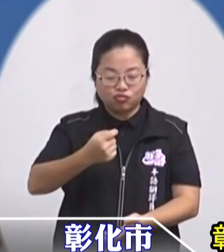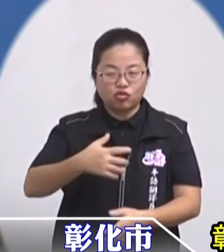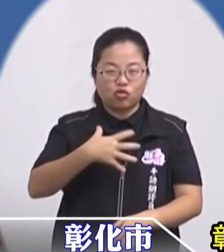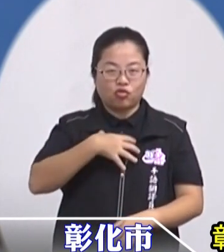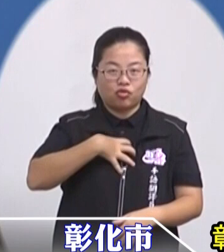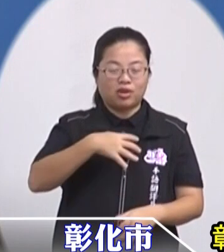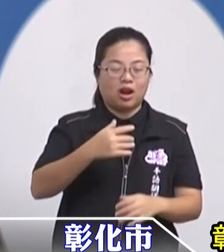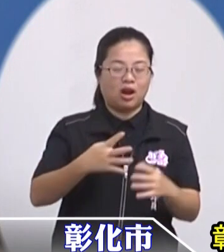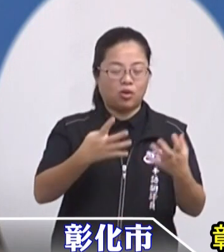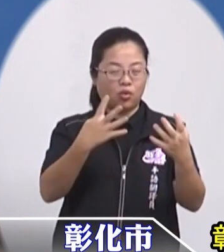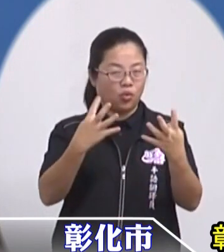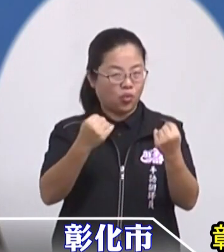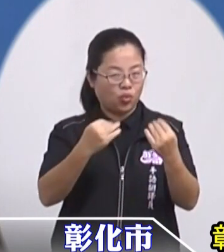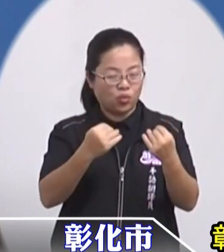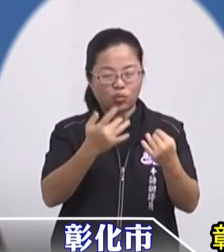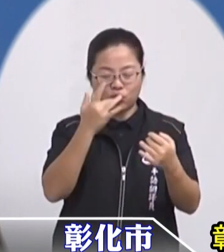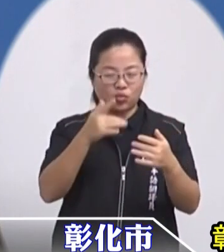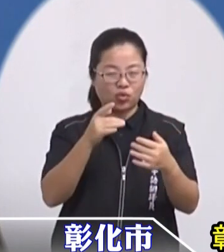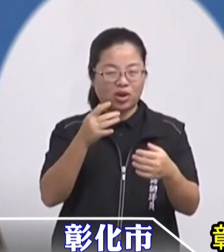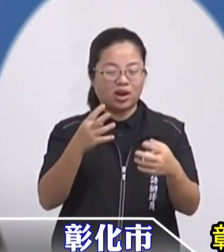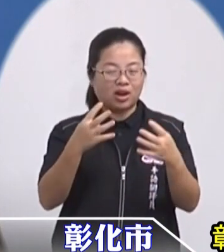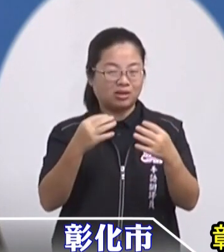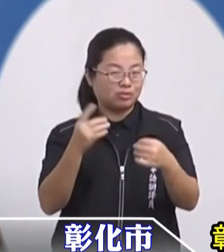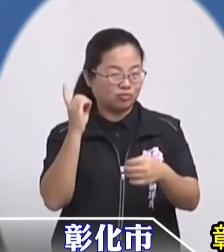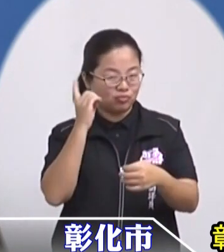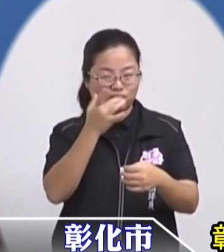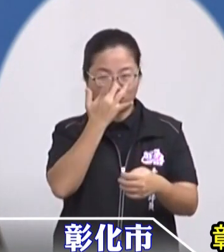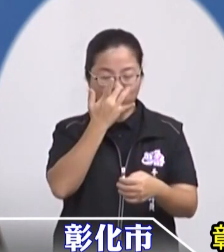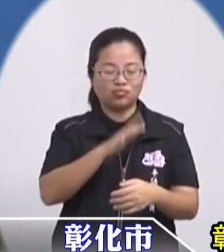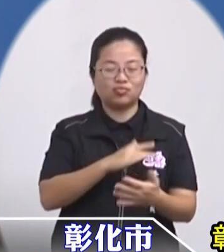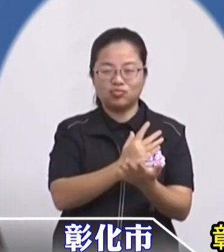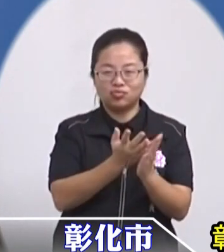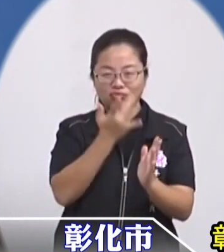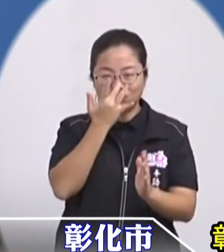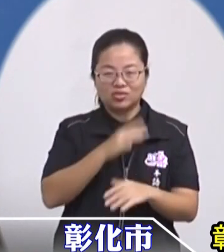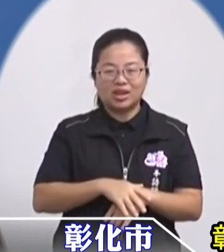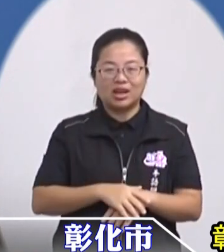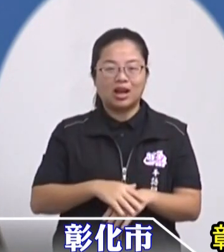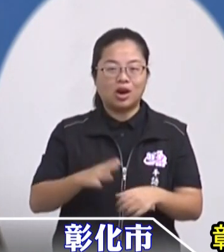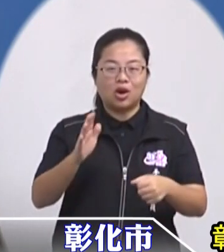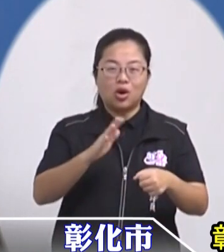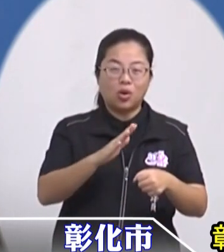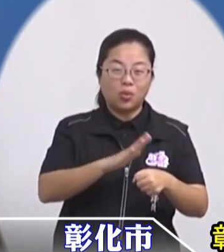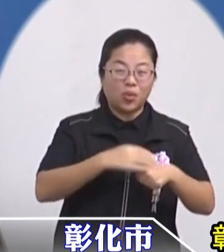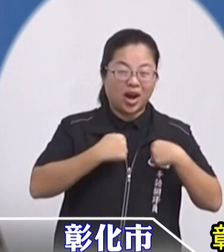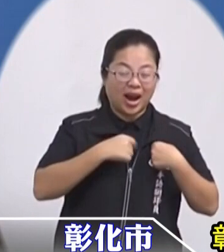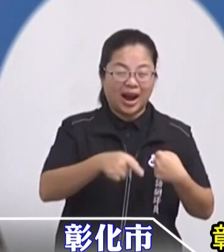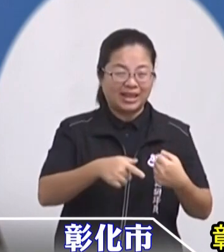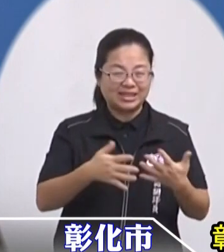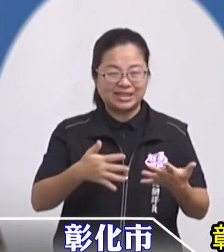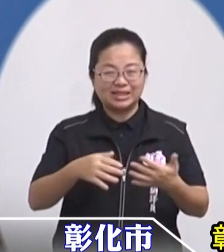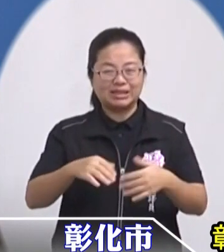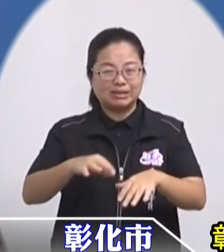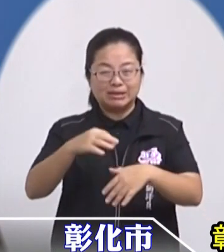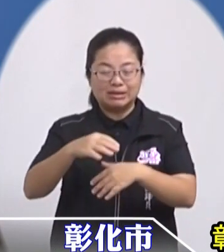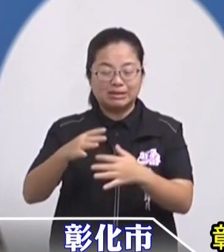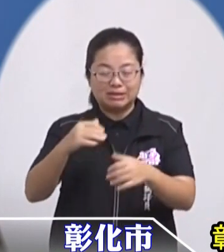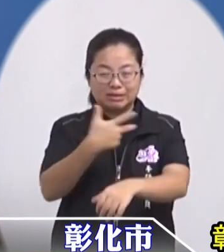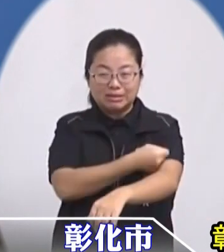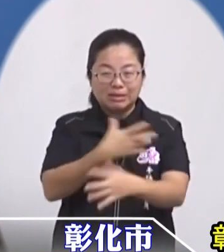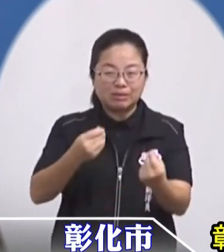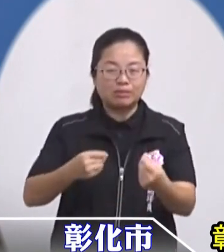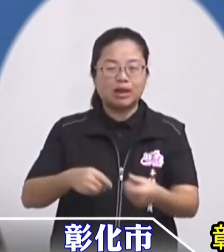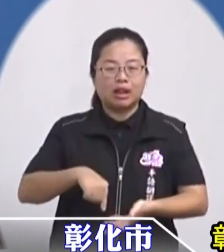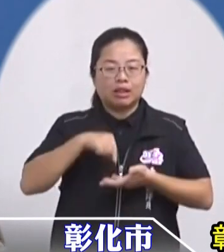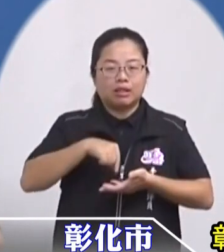有数位落差哈，那这个没有补齐的话，到时候有时候这个啊破口就会在这些地方哈，好，所以说还是